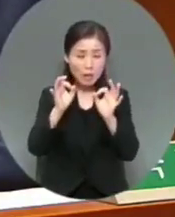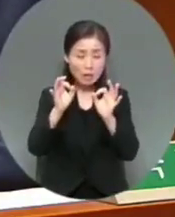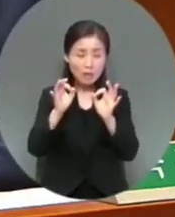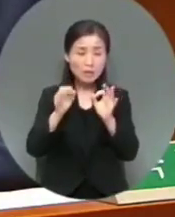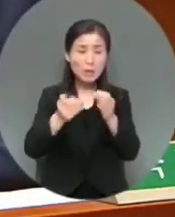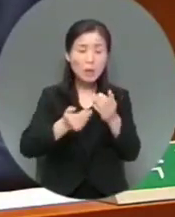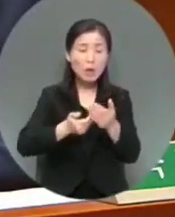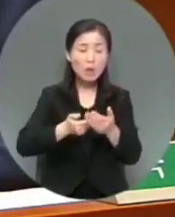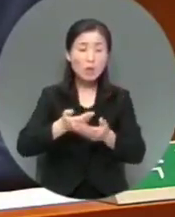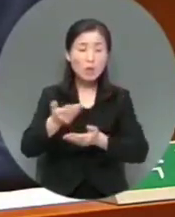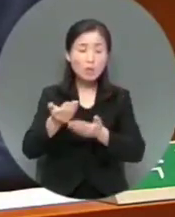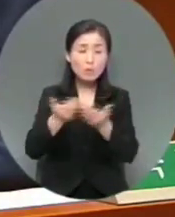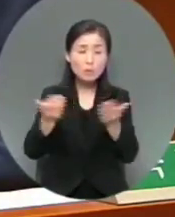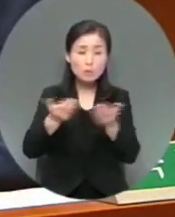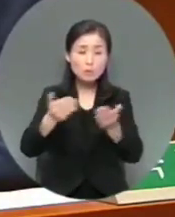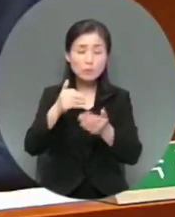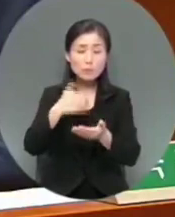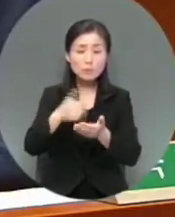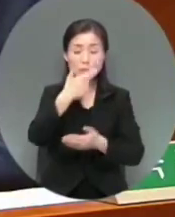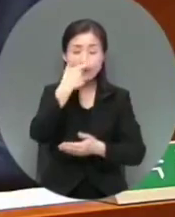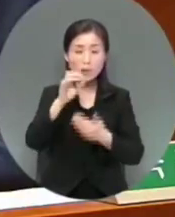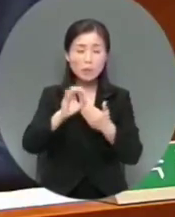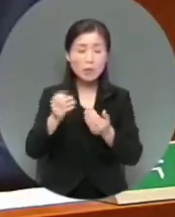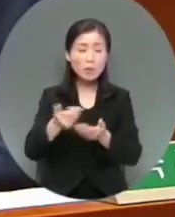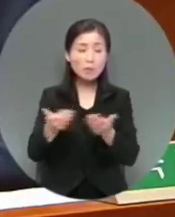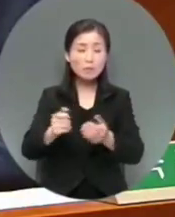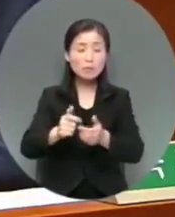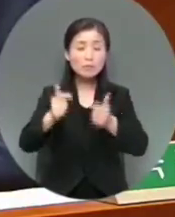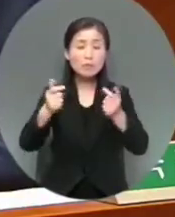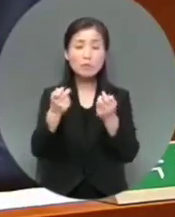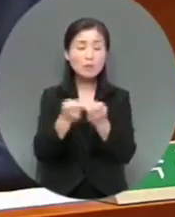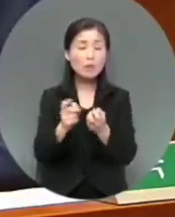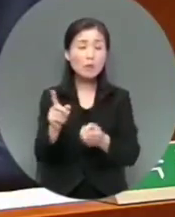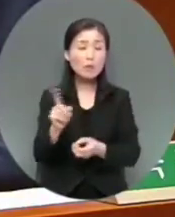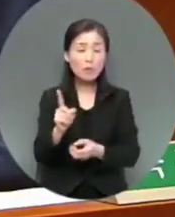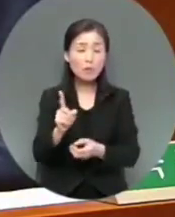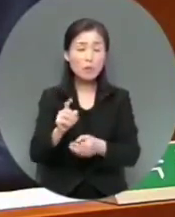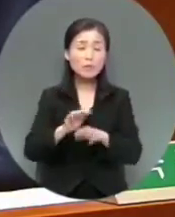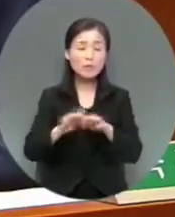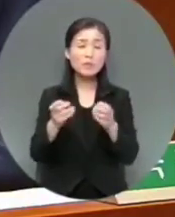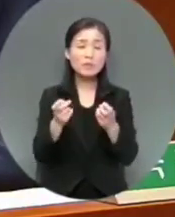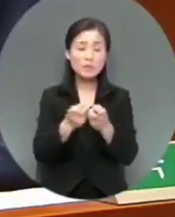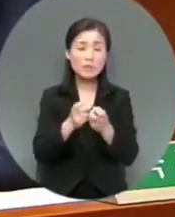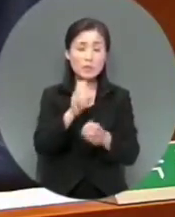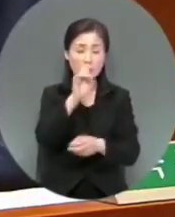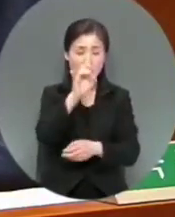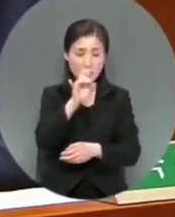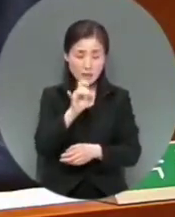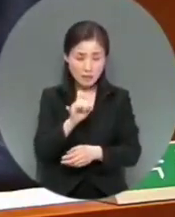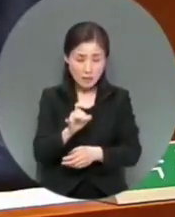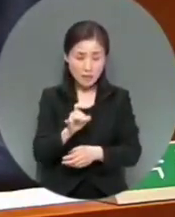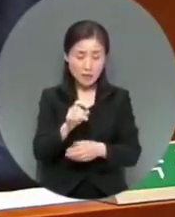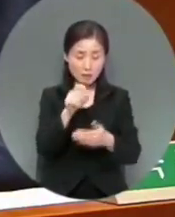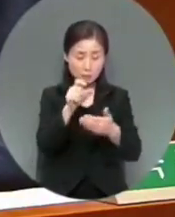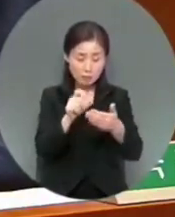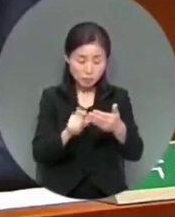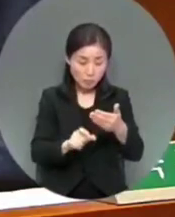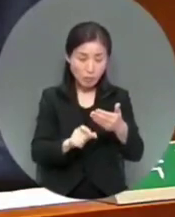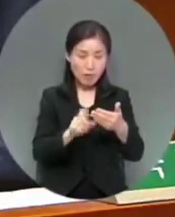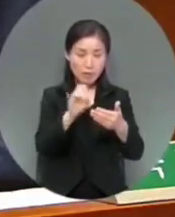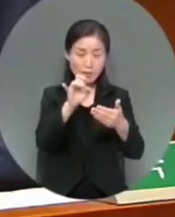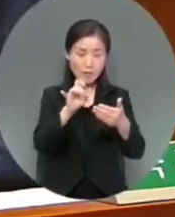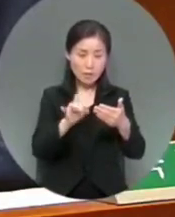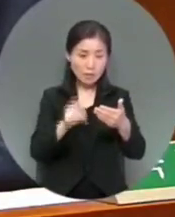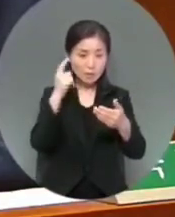공급이 부족하면 어떻게 하면 공급을 늘릴 것인지 뭐 이런 것들을 대책을 좀 하나하나의 품목에 대해서 관심을